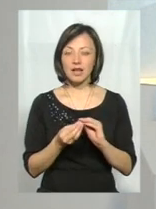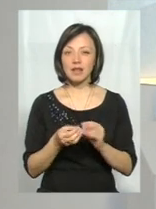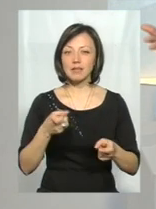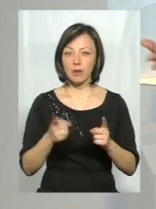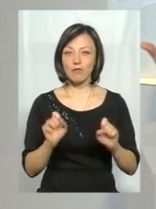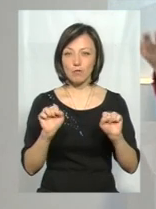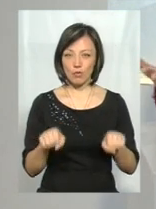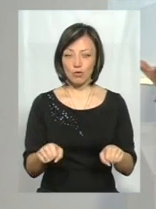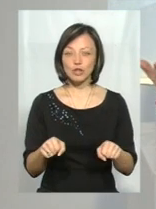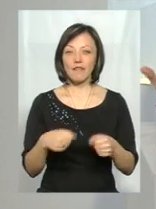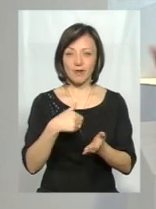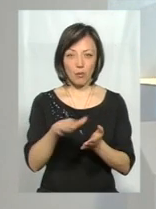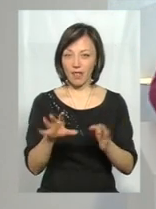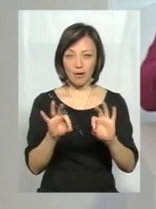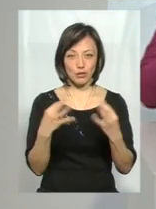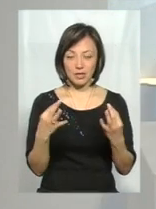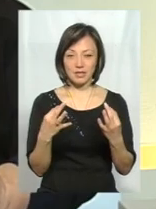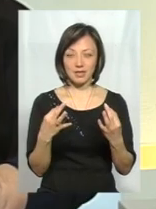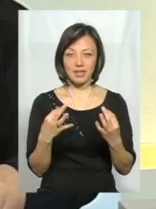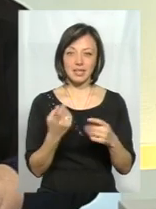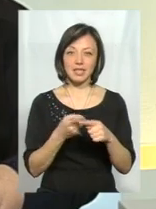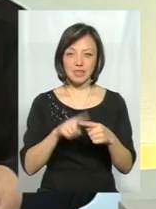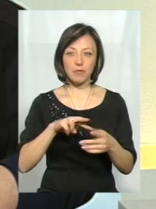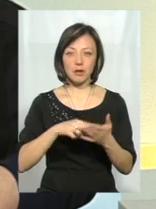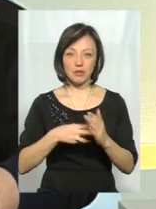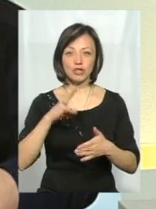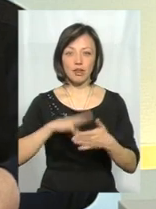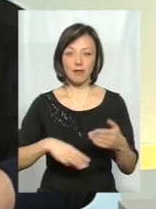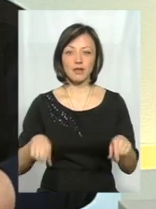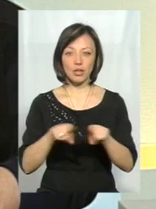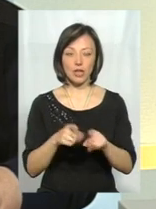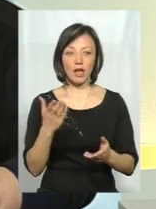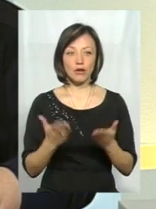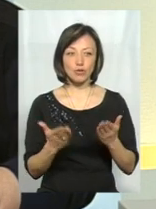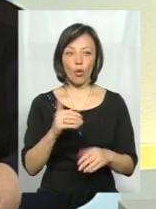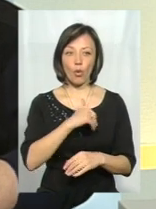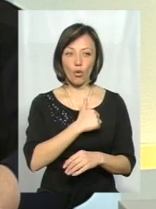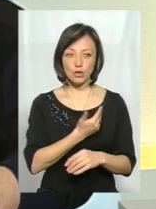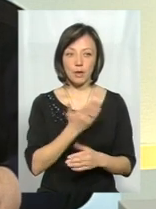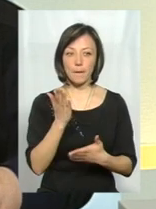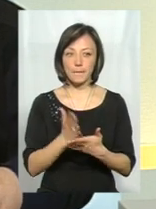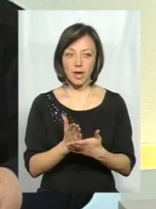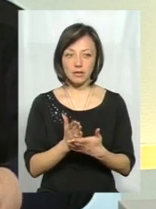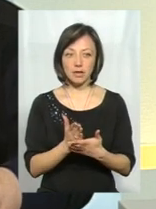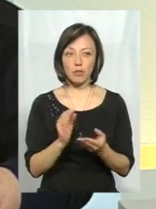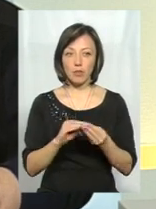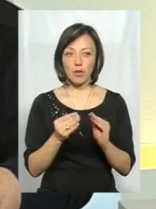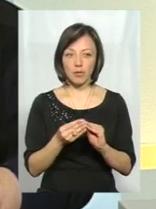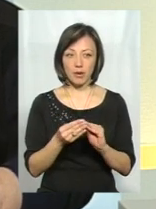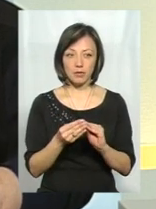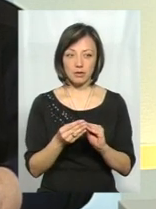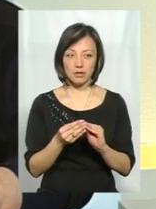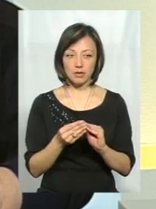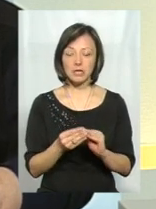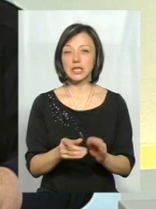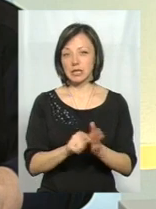може просто відмовитися і не пустити? Чи все ж таки якісь ваші... передбачені штрафні санкції. Якщо він хоче мати проблеми, скажімо,